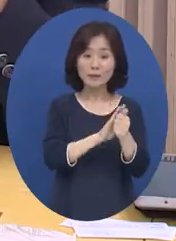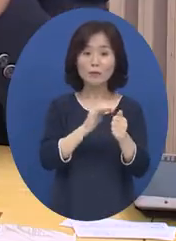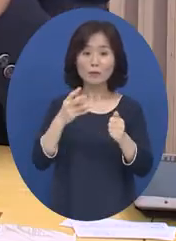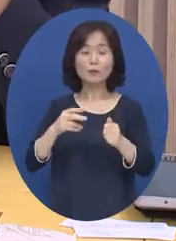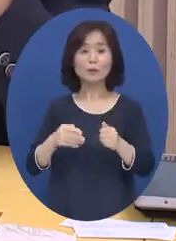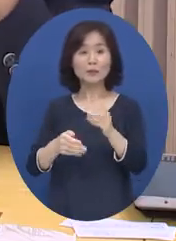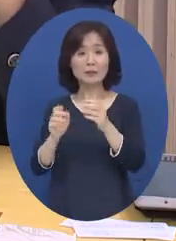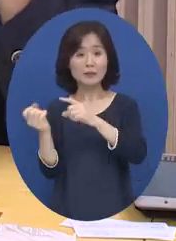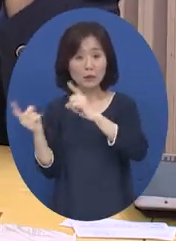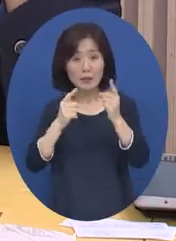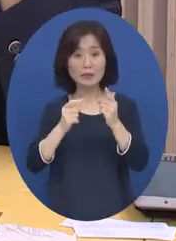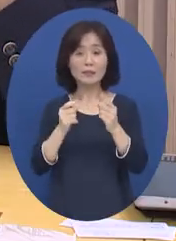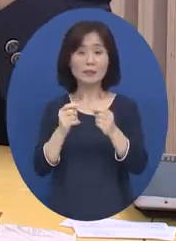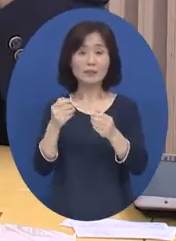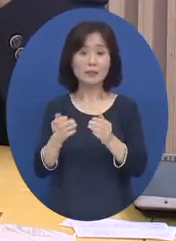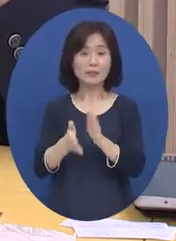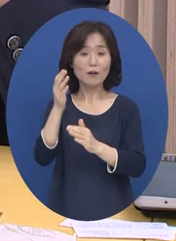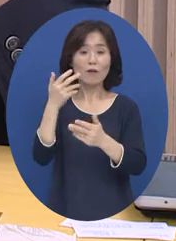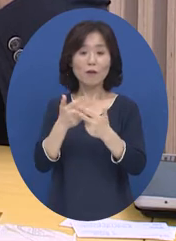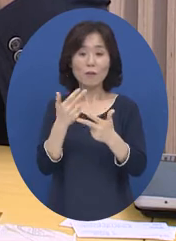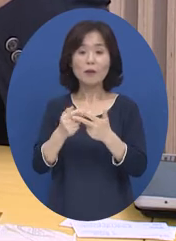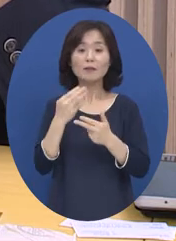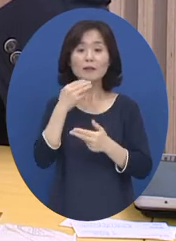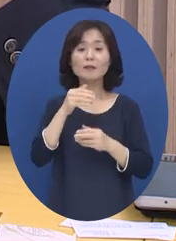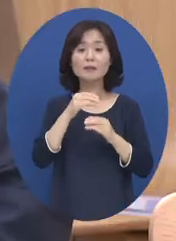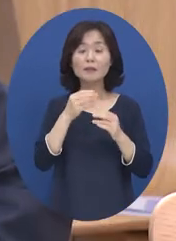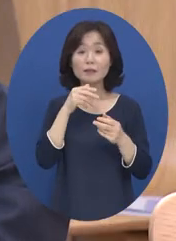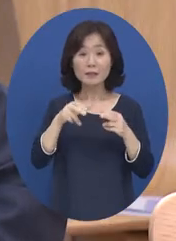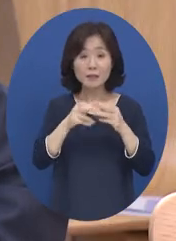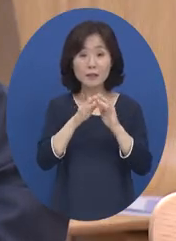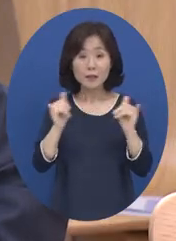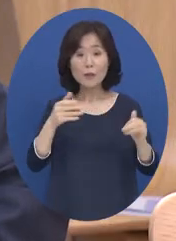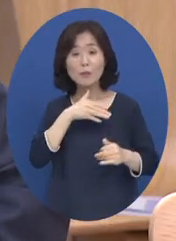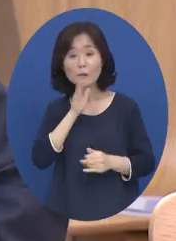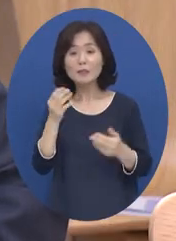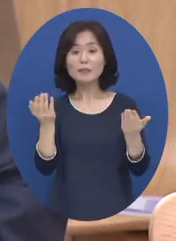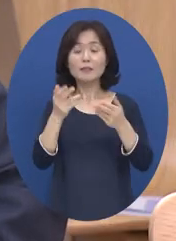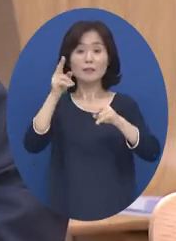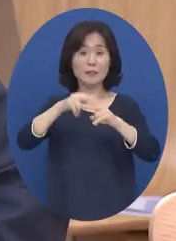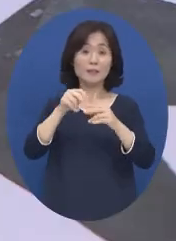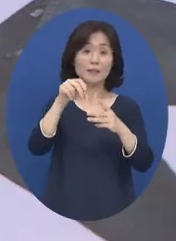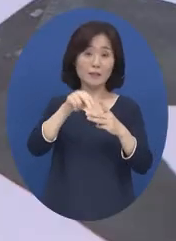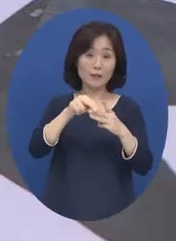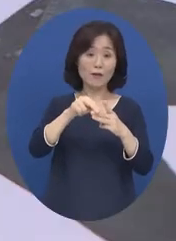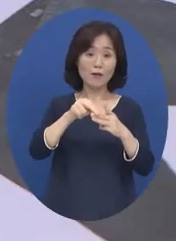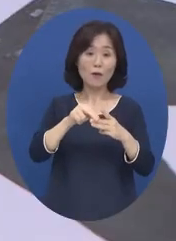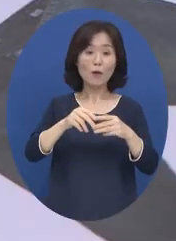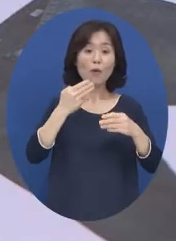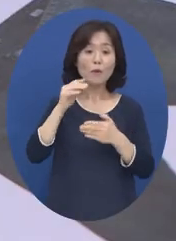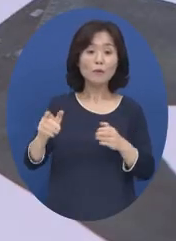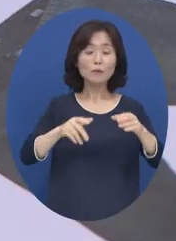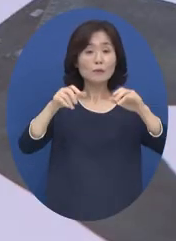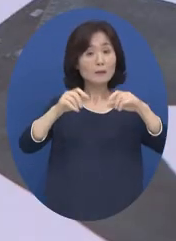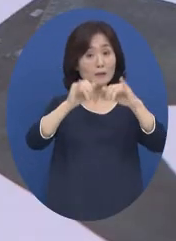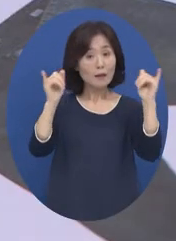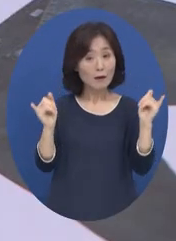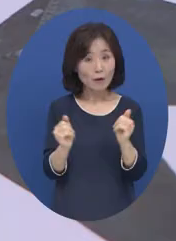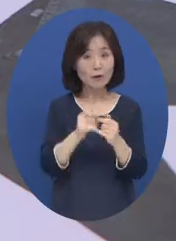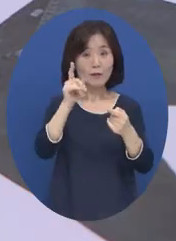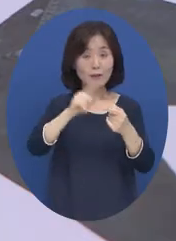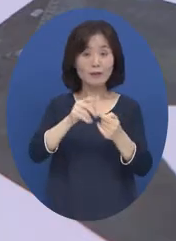직업재활시설협회, 장애인 생산품 판매시설과 시니어클럽협회, 노인 일자리지원센터 등 도내 사회적 가치